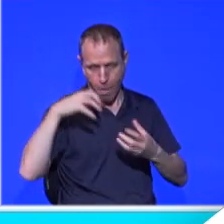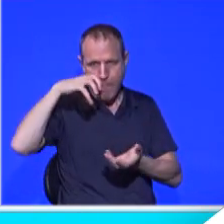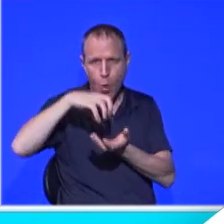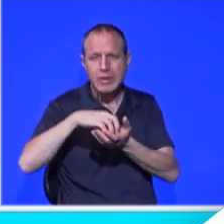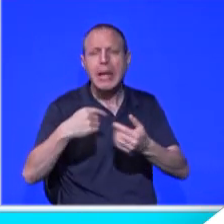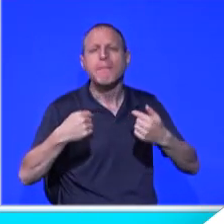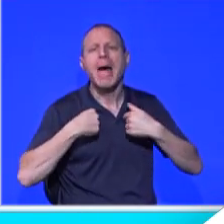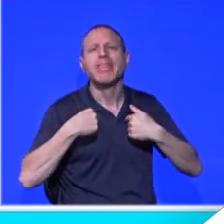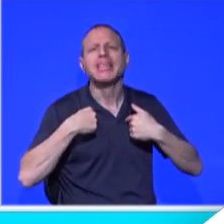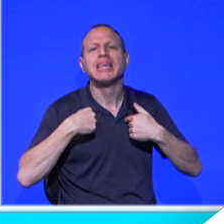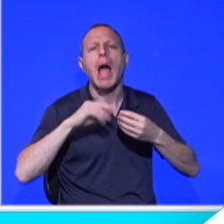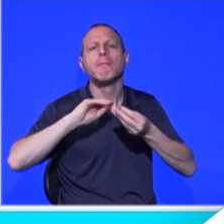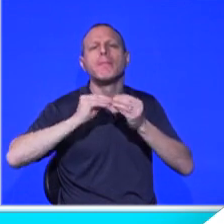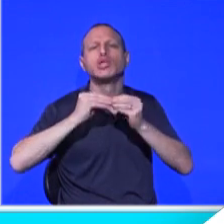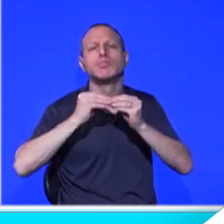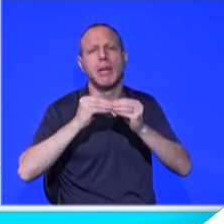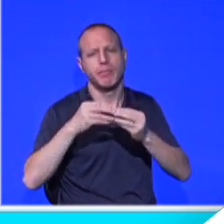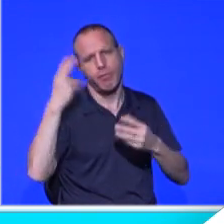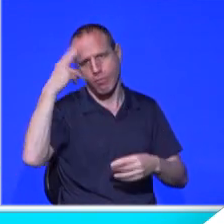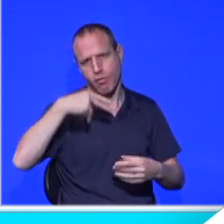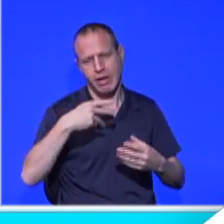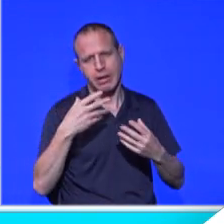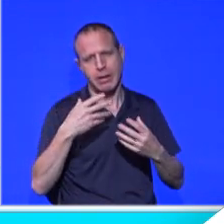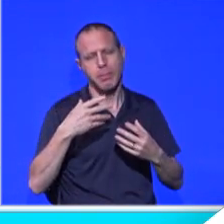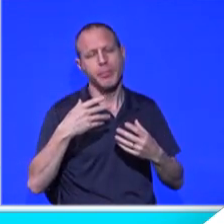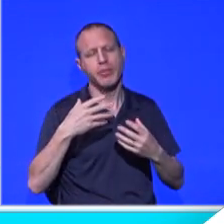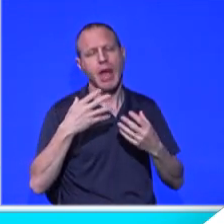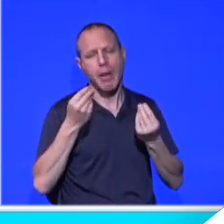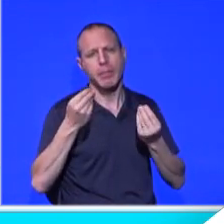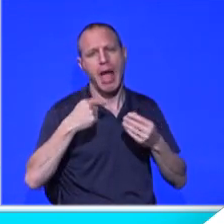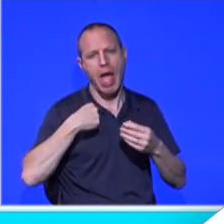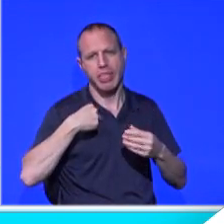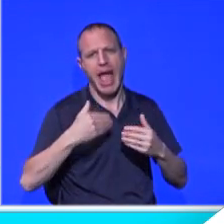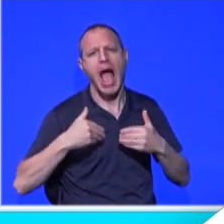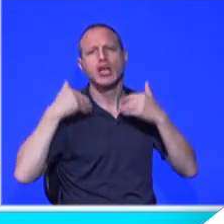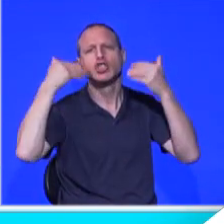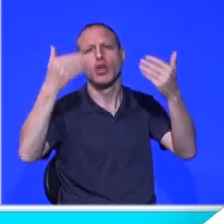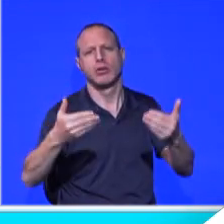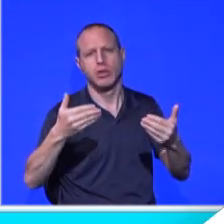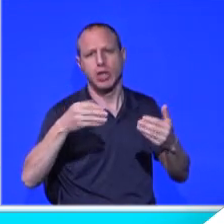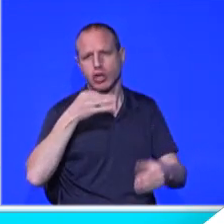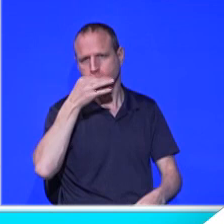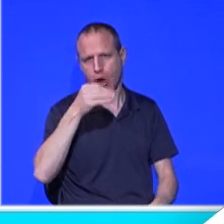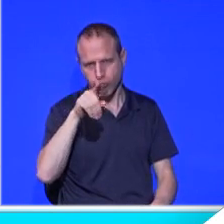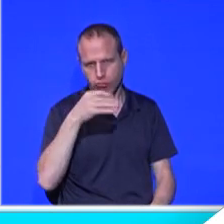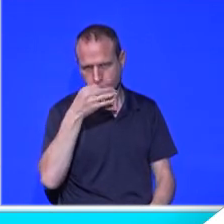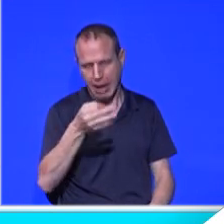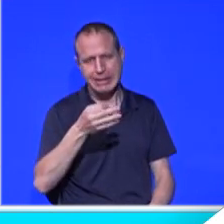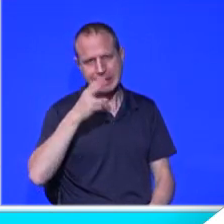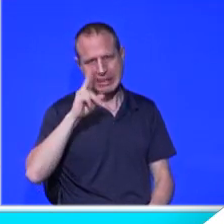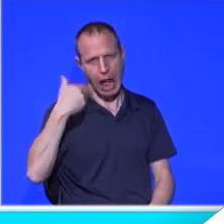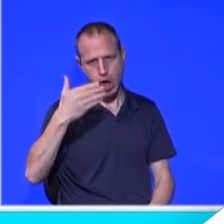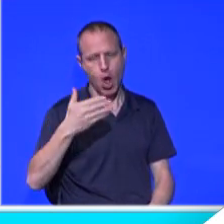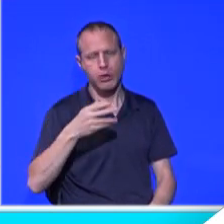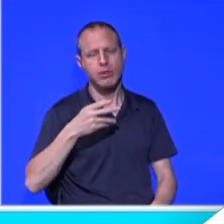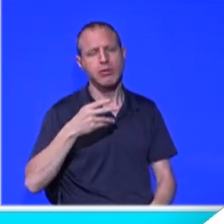בעני המצומצם, ובמובנים רבים בעני החיצוני. השאלה שאת שאלת היא... צריכה